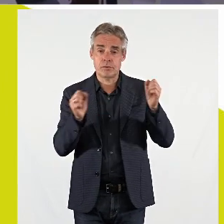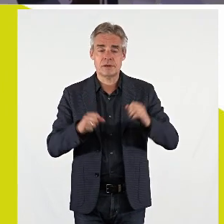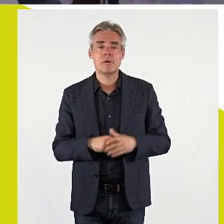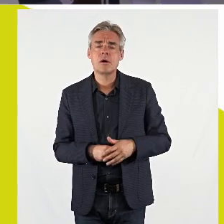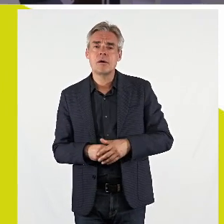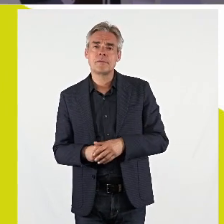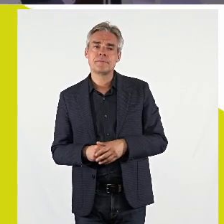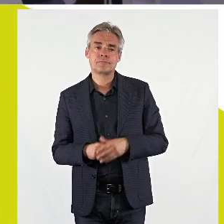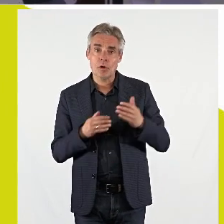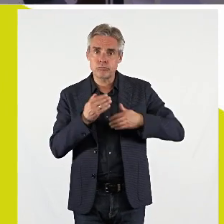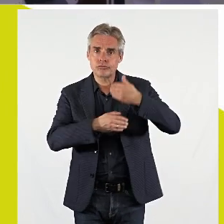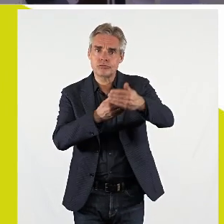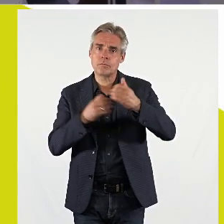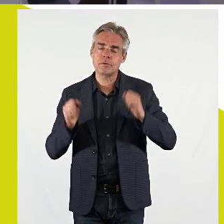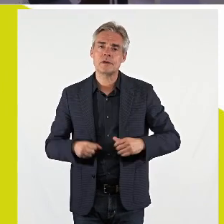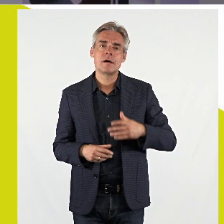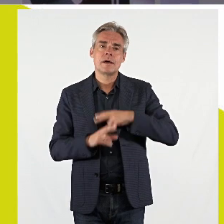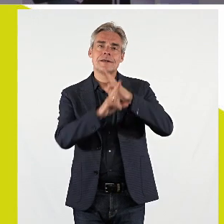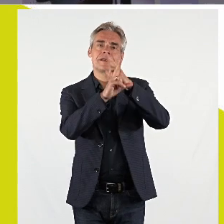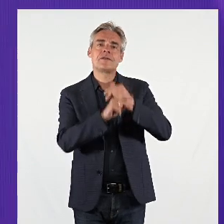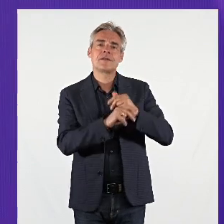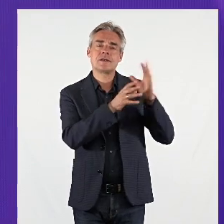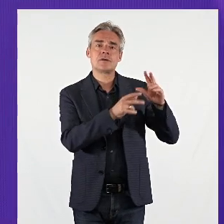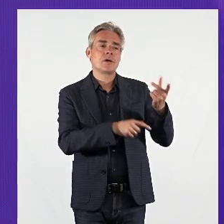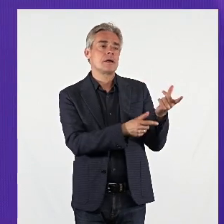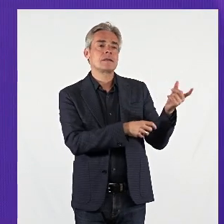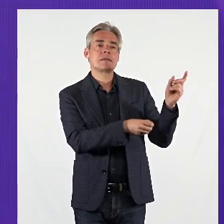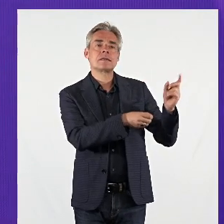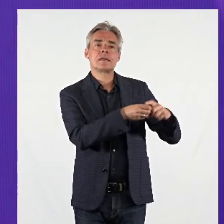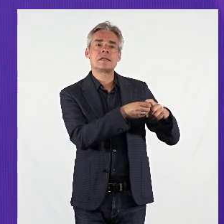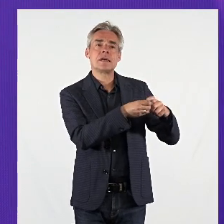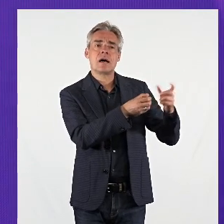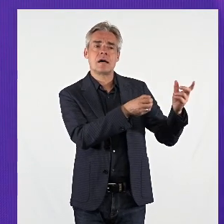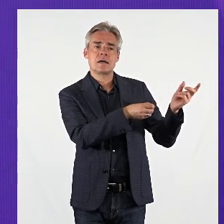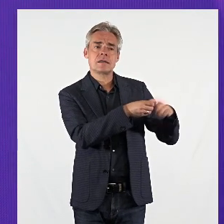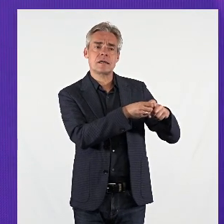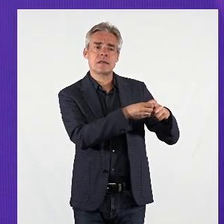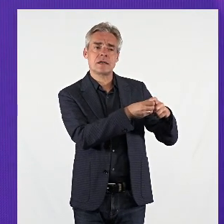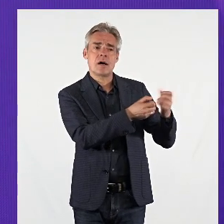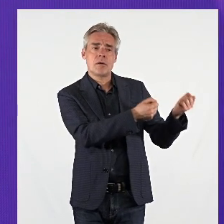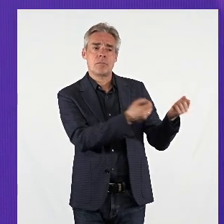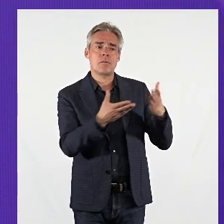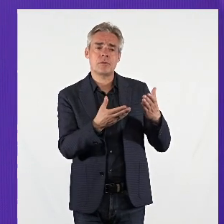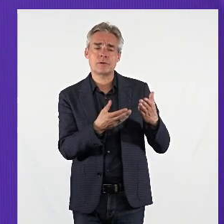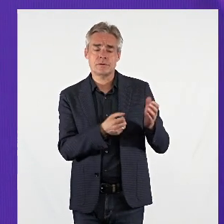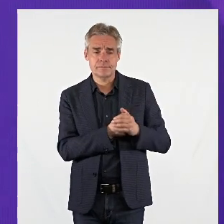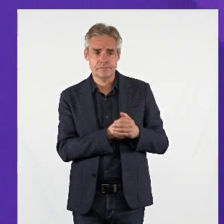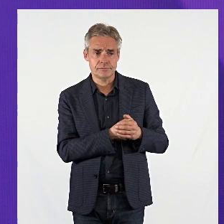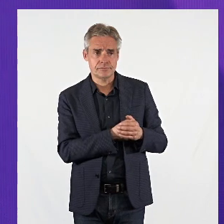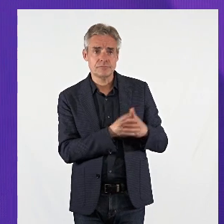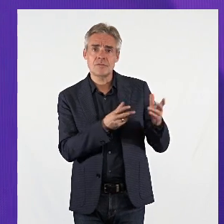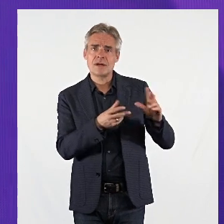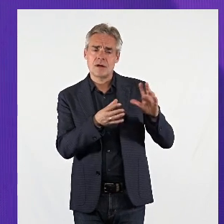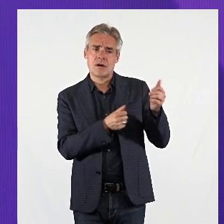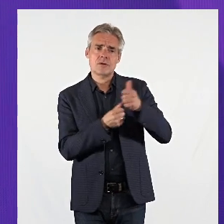noté la définition faite par les partenaires sociaux sur ces sujets. Ils ont écrit ensemble,